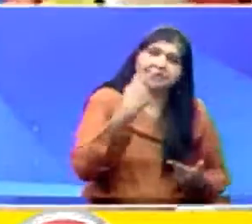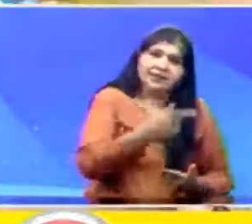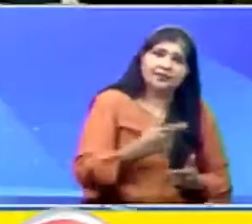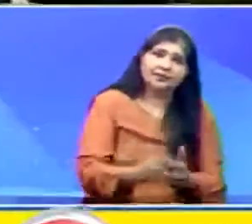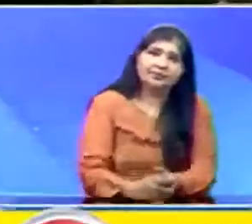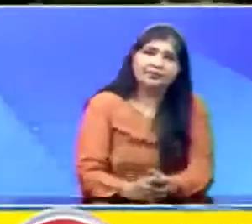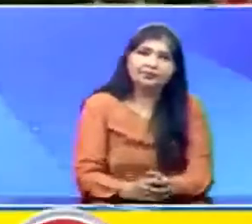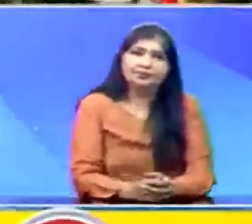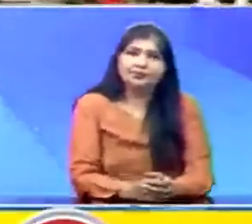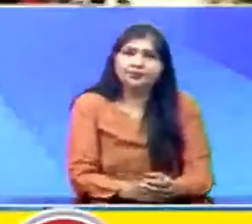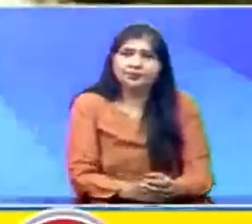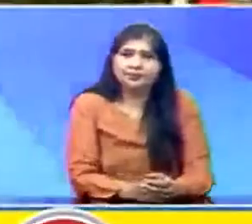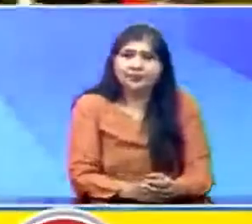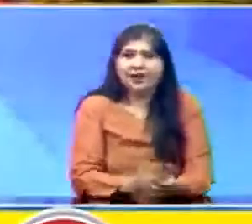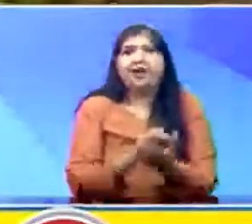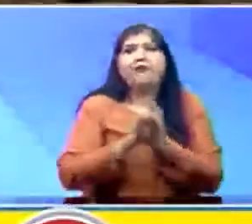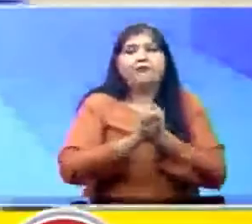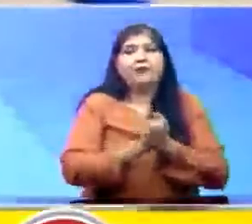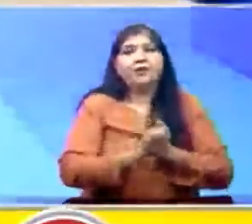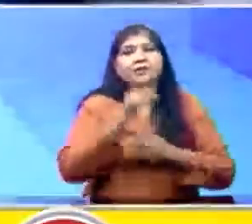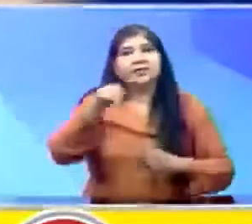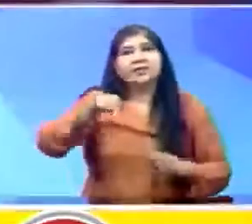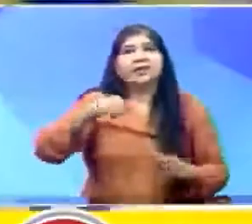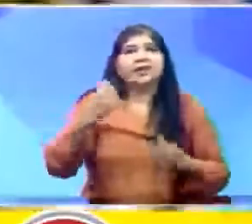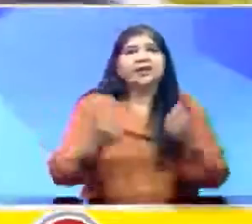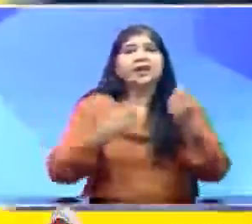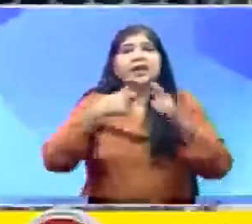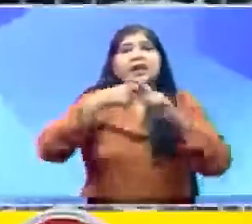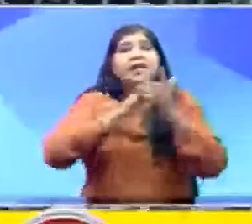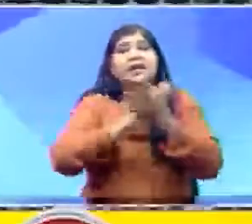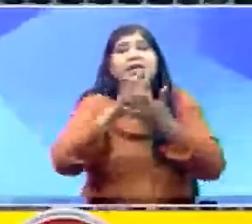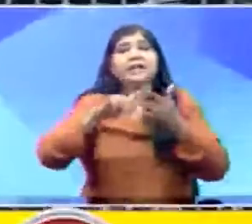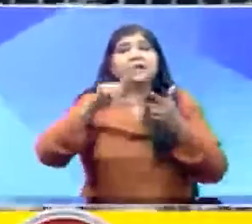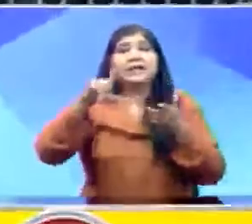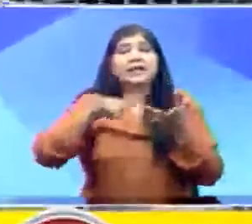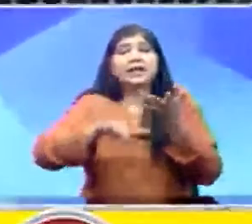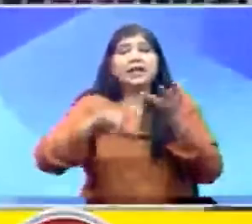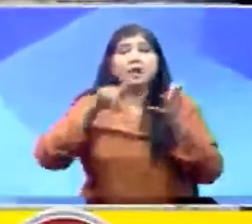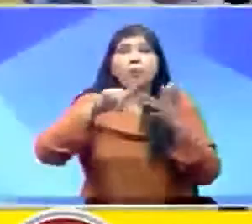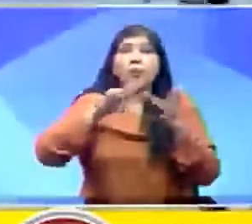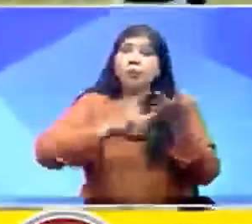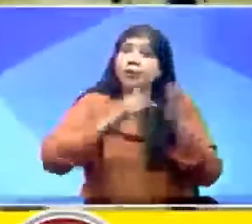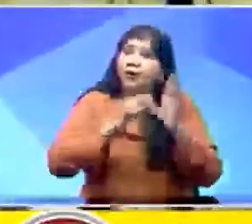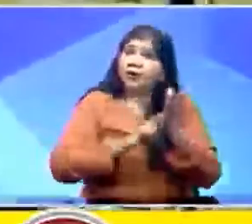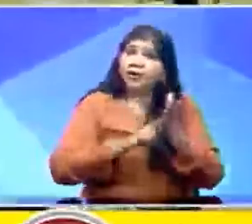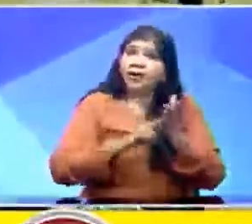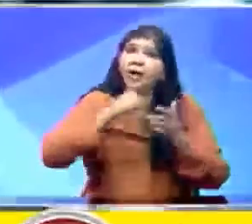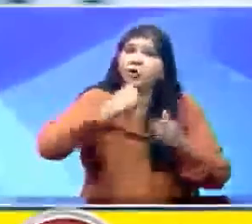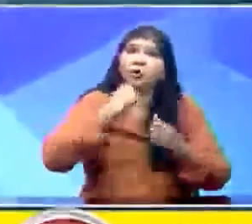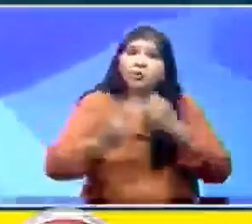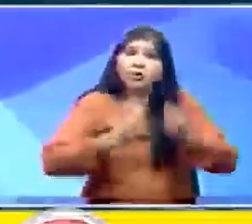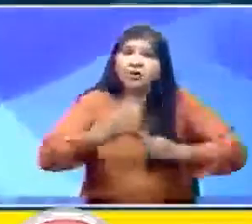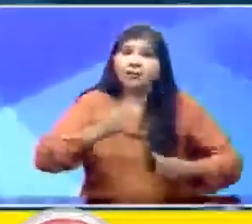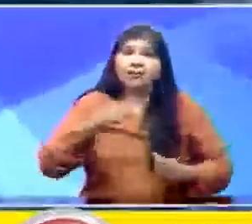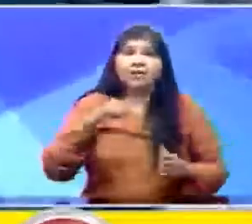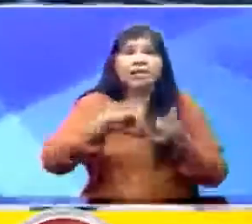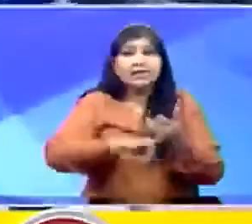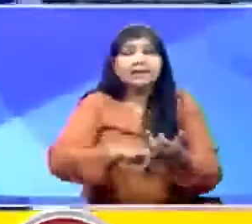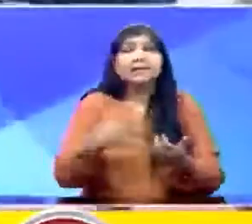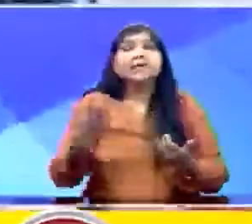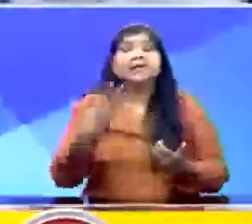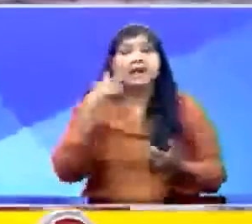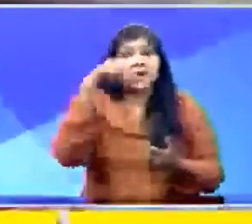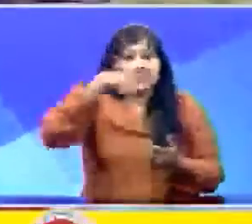हूं साथियों खेलो इंडिया यूद गेम्स की एक और खास बात रही हैं इस बार